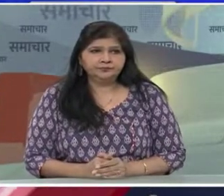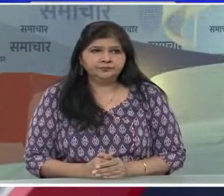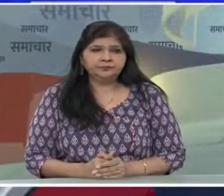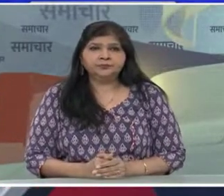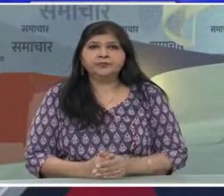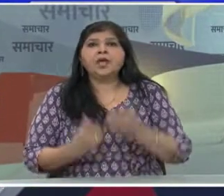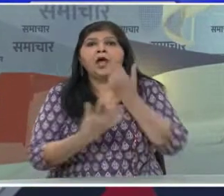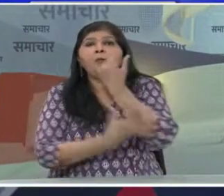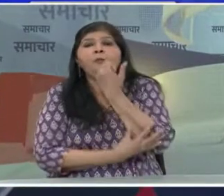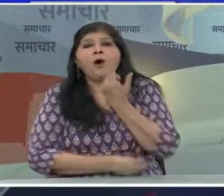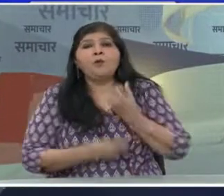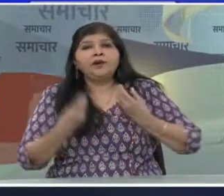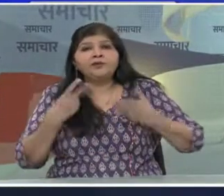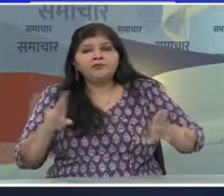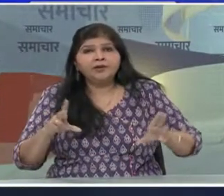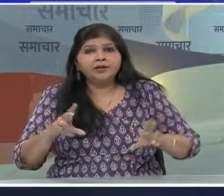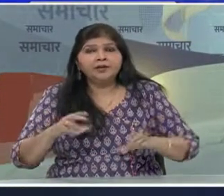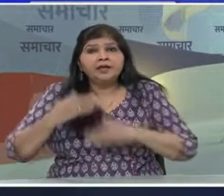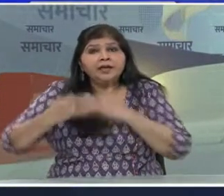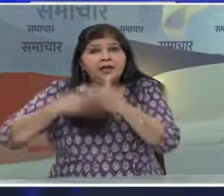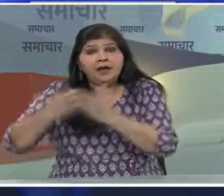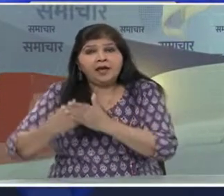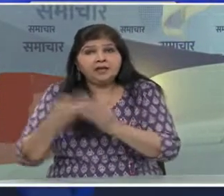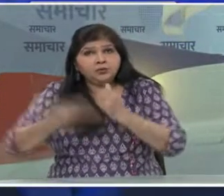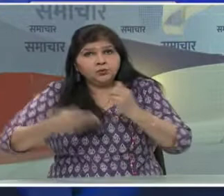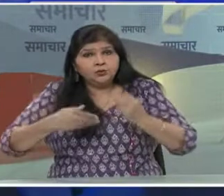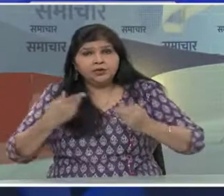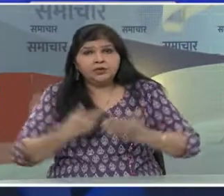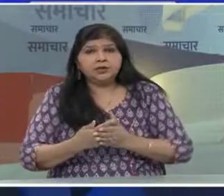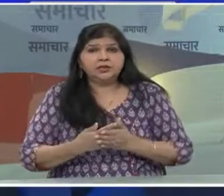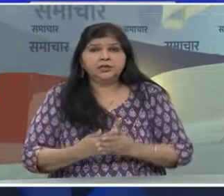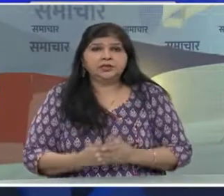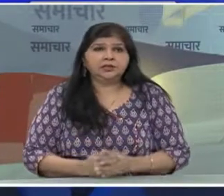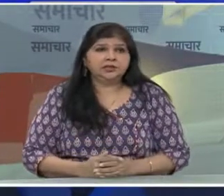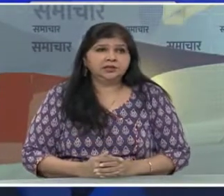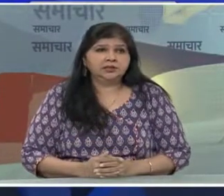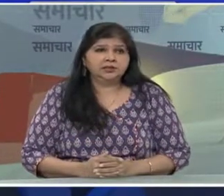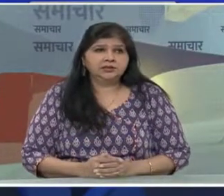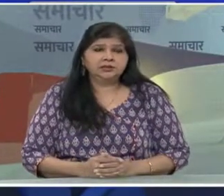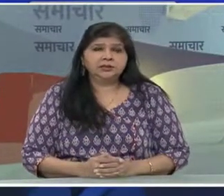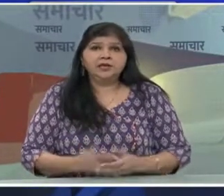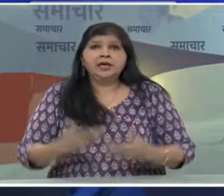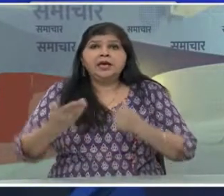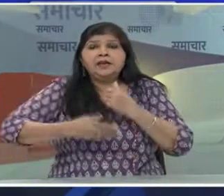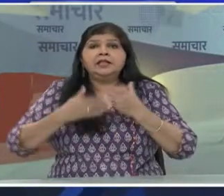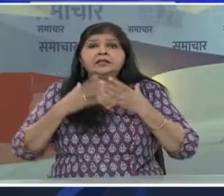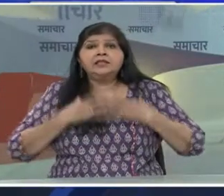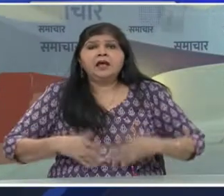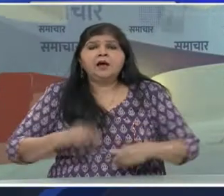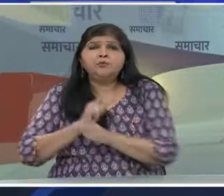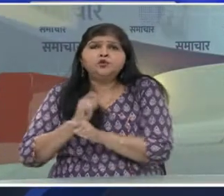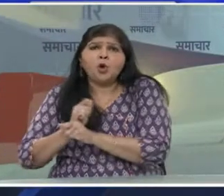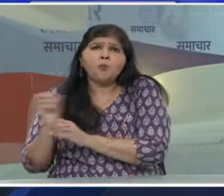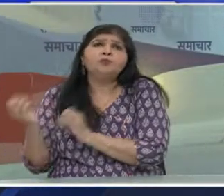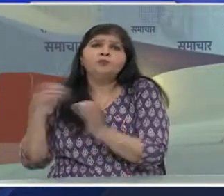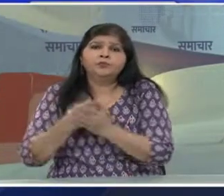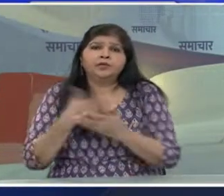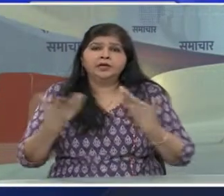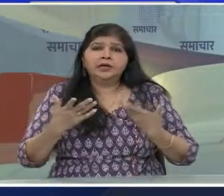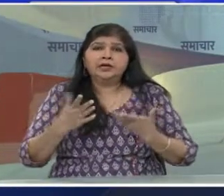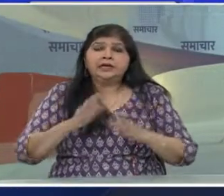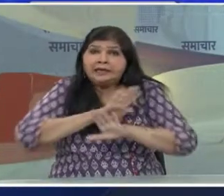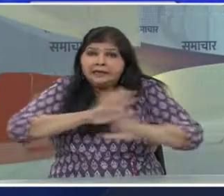पॉवर्टी फ्री एंड एनहांस्ड विलेज, पॉवर्टी फ्री एंड एनहांस्ड लाइवलीहुड इन विलेज, क्लीन एंड ग्रीन